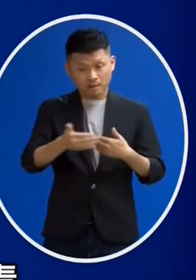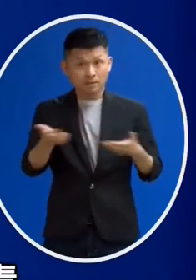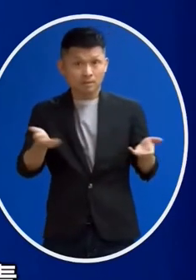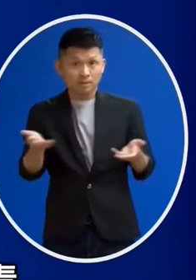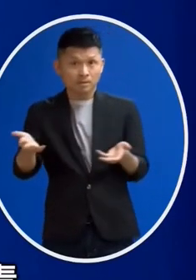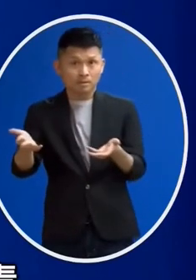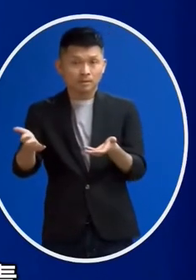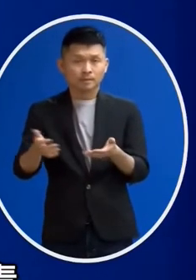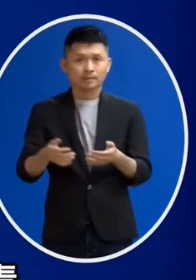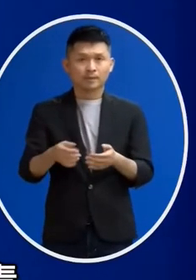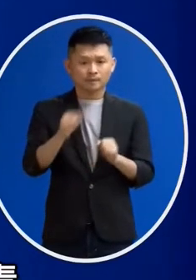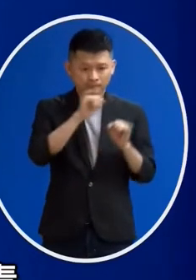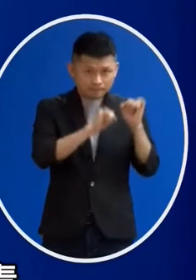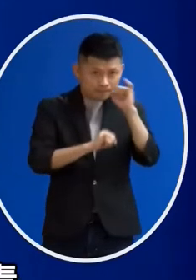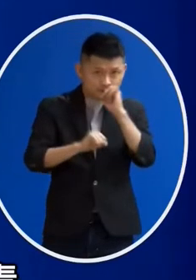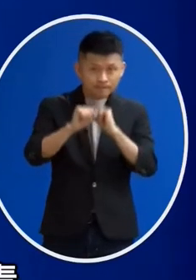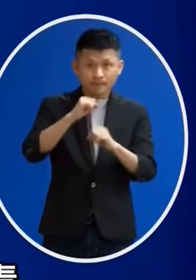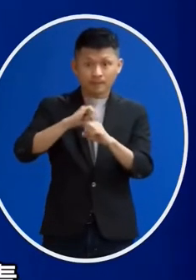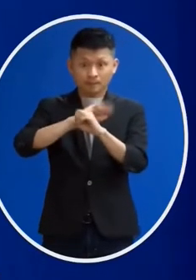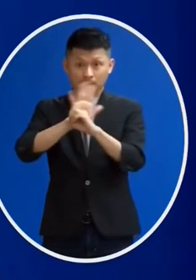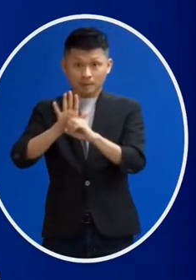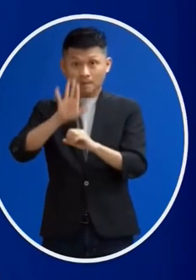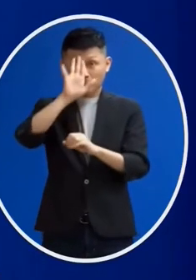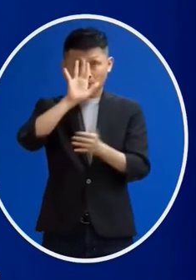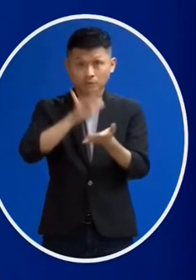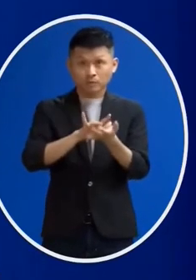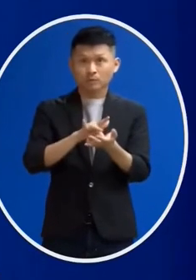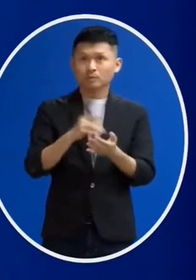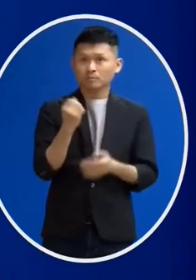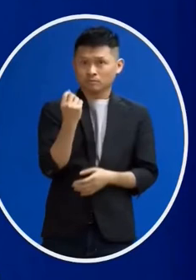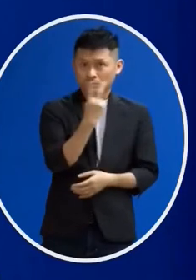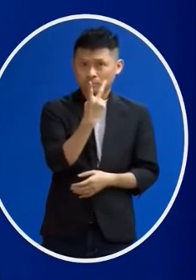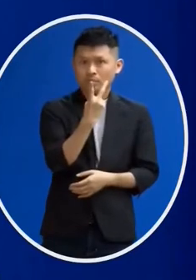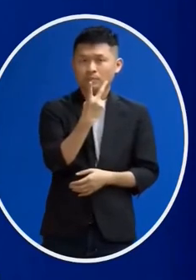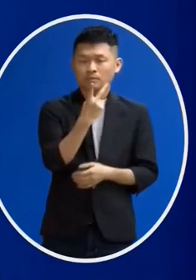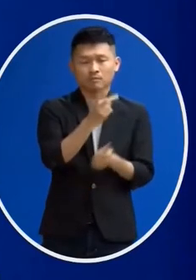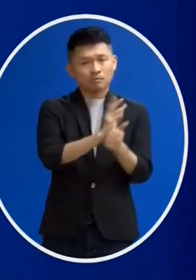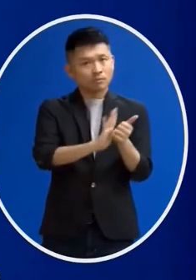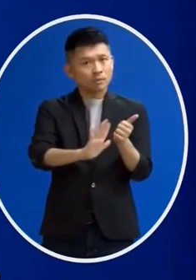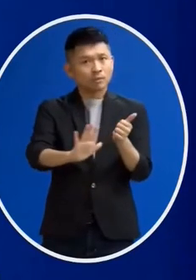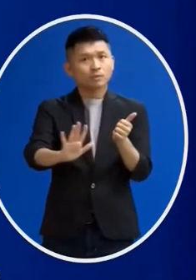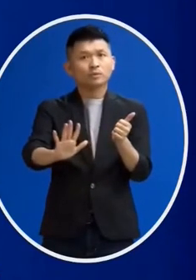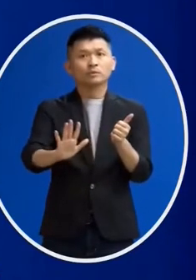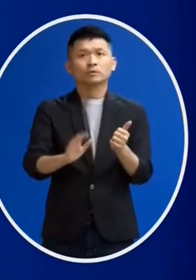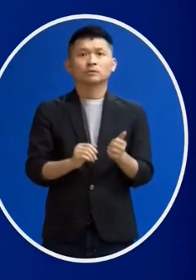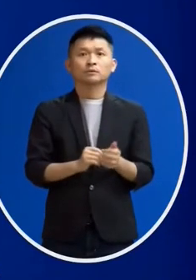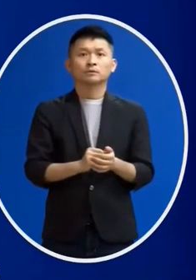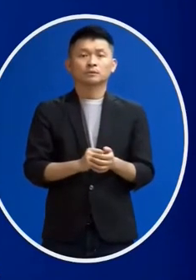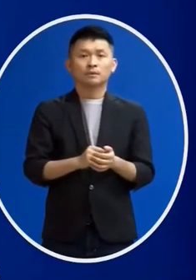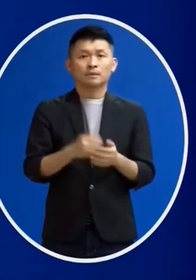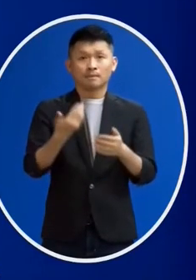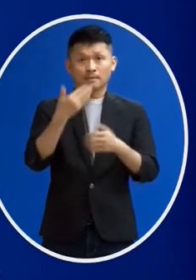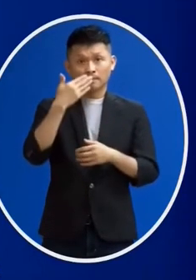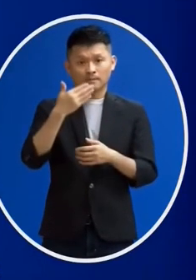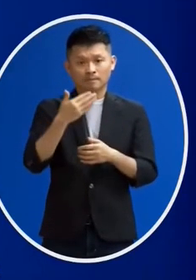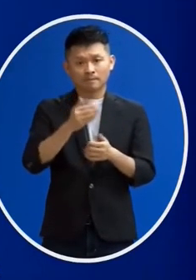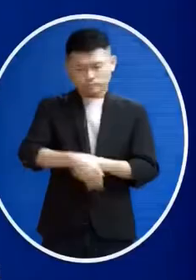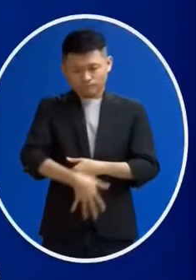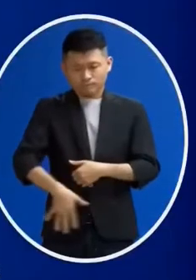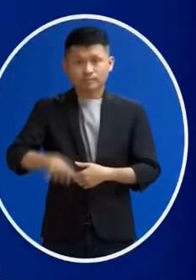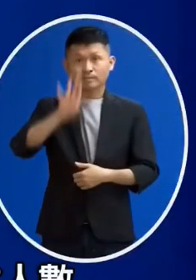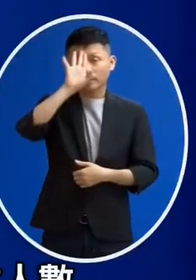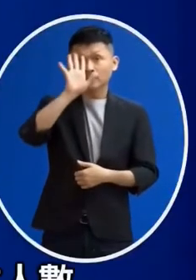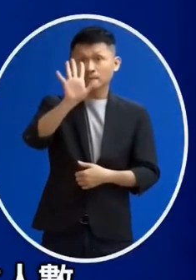是有细菌以及新冠病毒两种这种原因的合并感染呢，然后并发有败血症的一个情